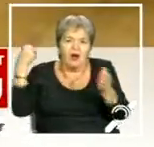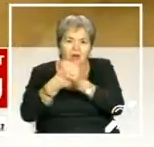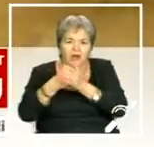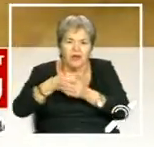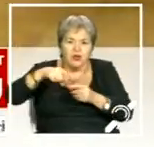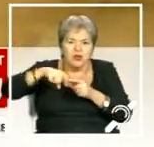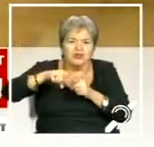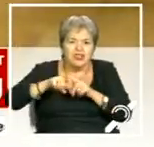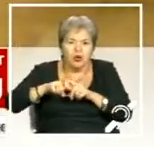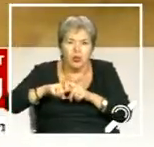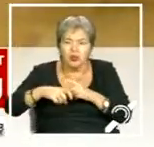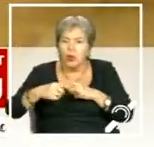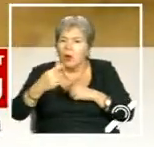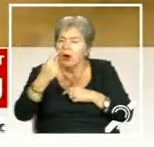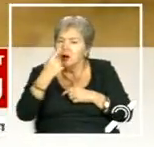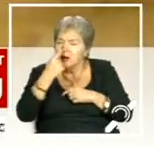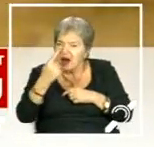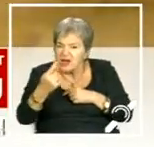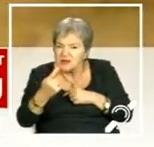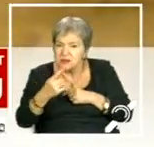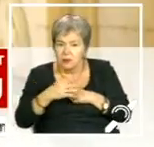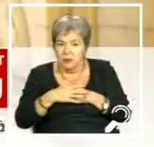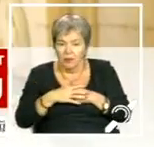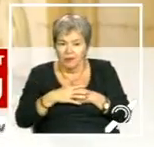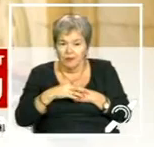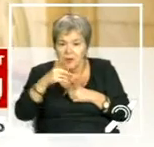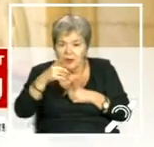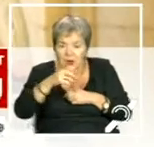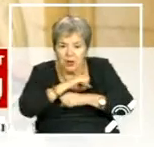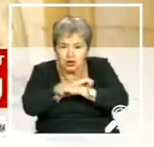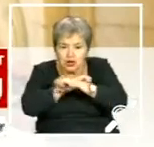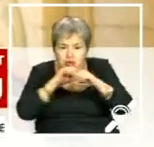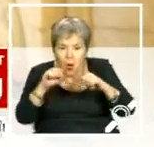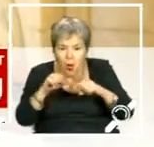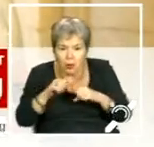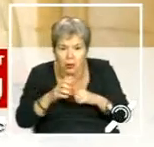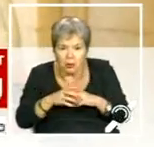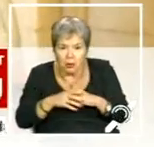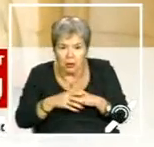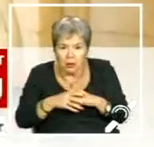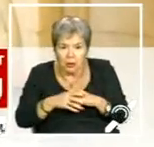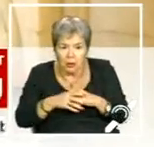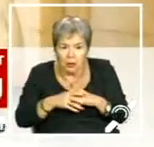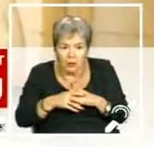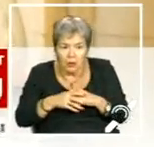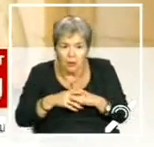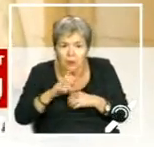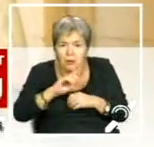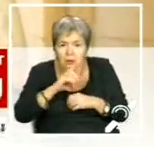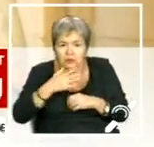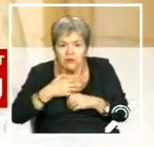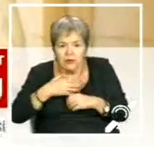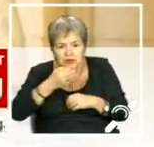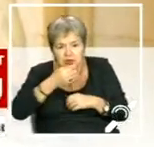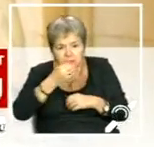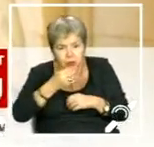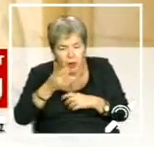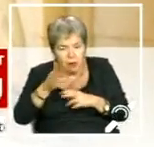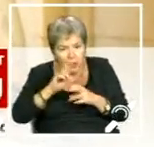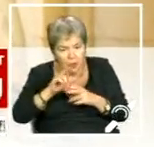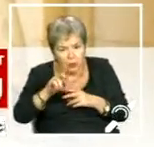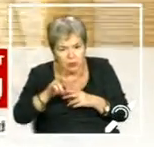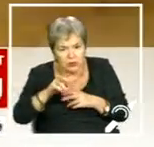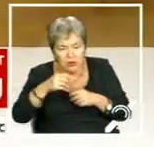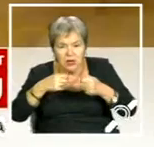zona nasului. Eu sunt șocat de... Nu vreau să intru în alte lucruri, dar cred că domnul Vâlceanu